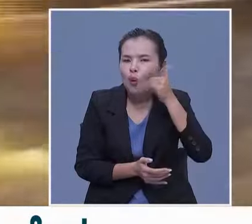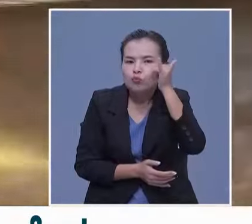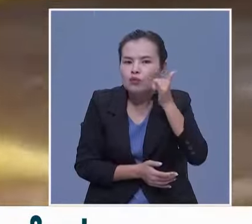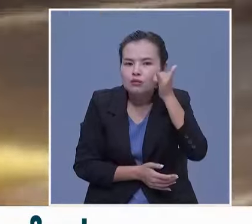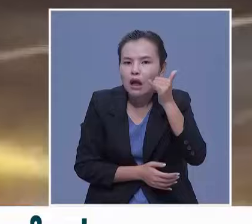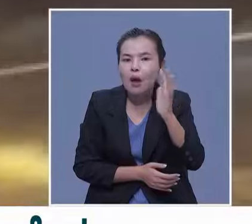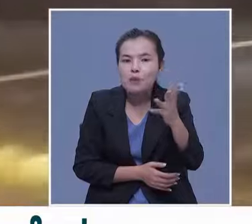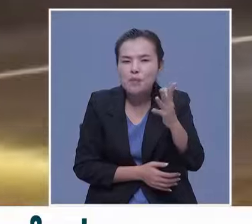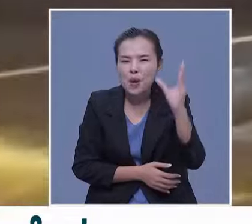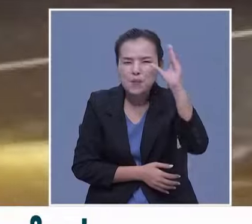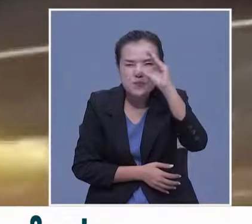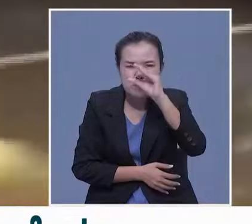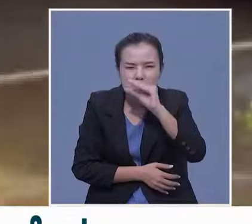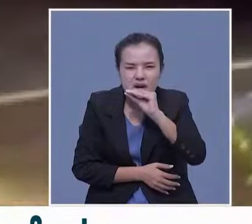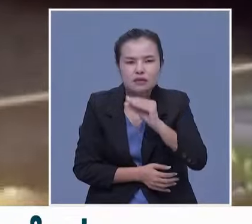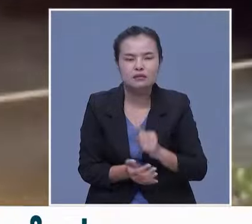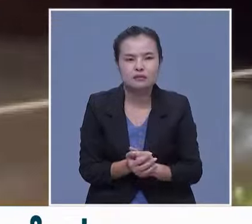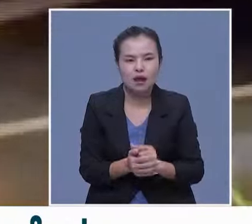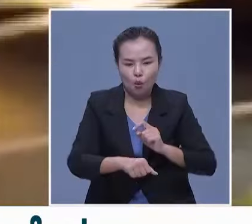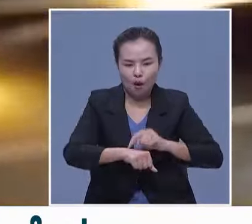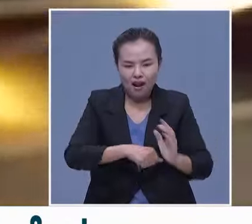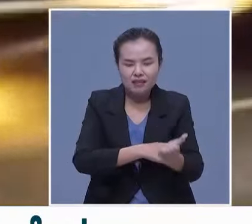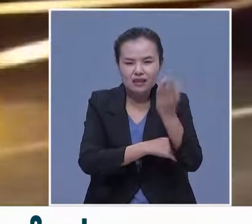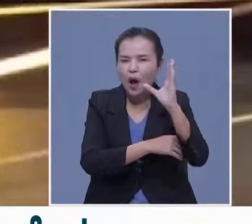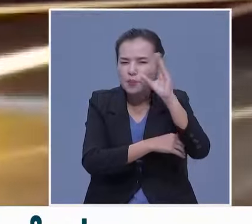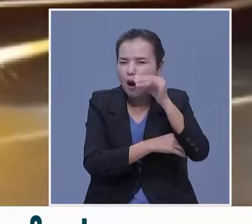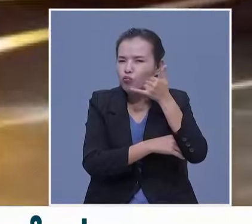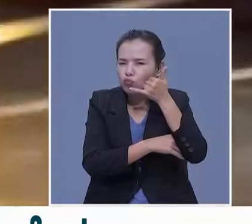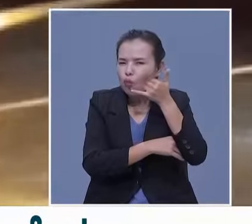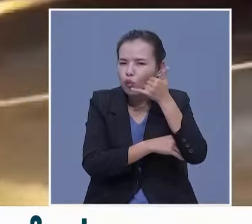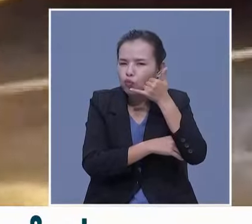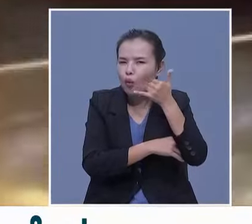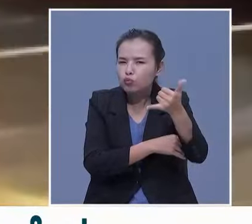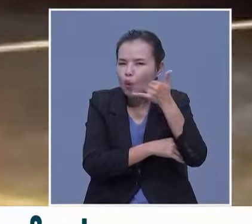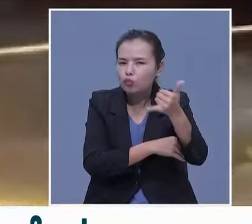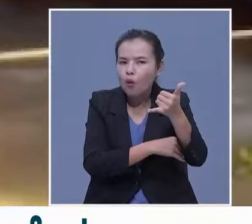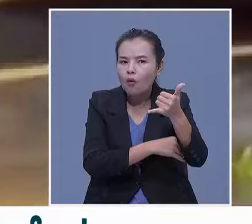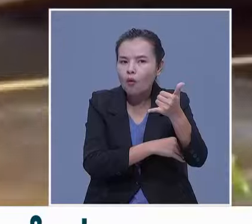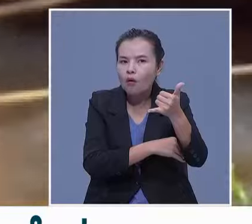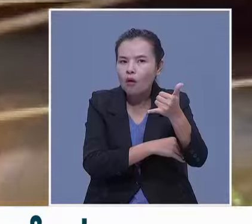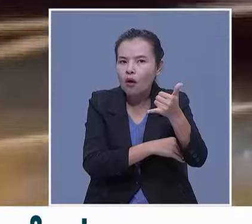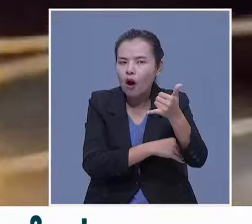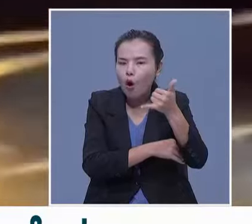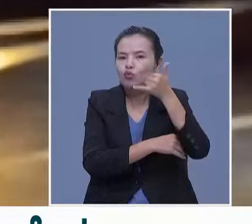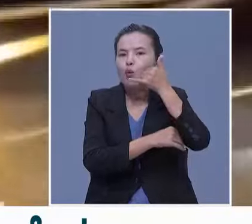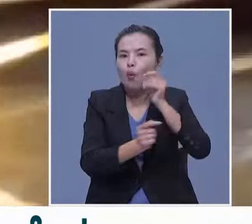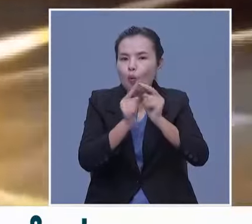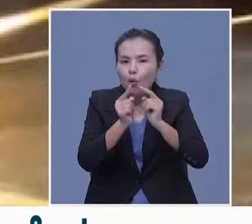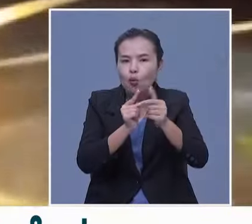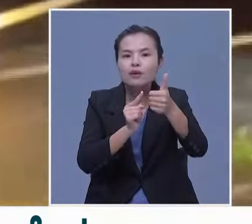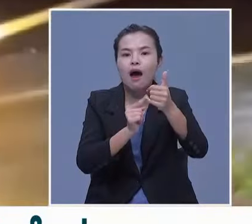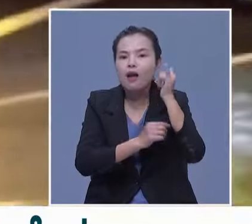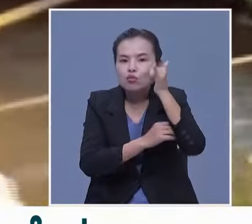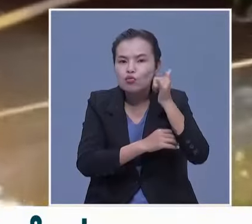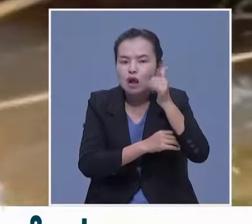จนกระทั่งดึกเลยอ่ะค่ะเนี่ยไปตั้งแต่เช้าพยายามติดต่อแล้วดึกแล้วค่ะถึงจะมีสัญญาณสามารถติดต่อกับคุณยายได้